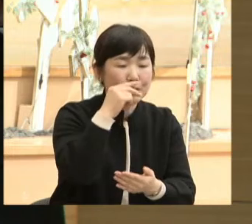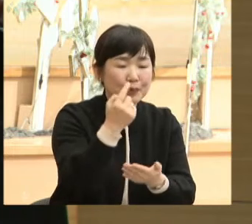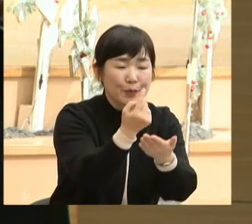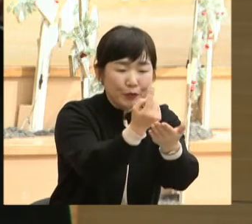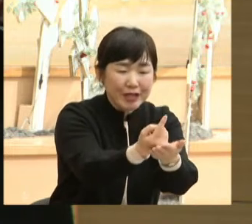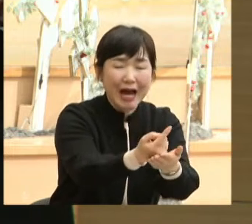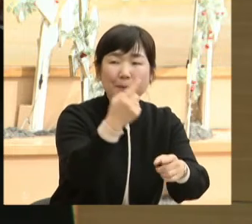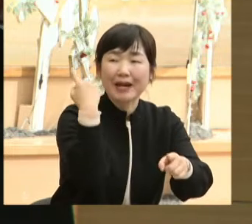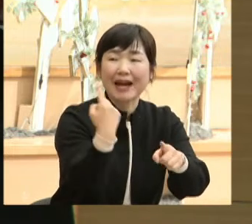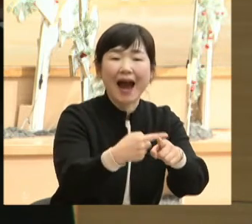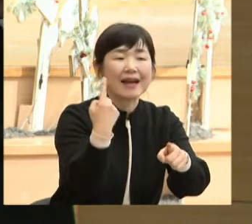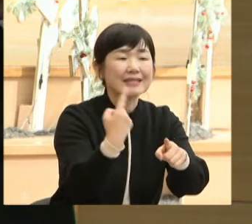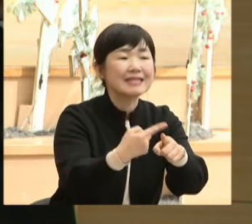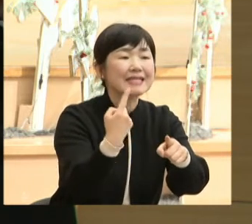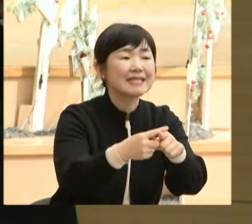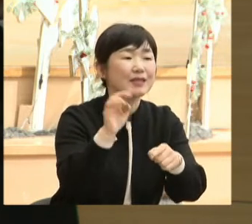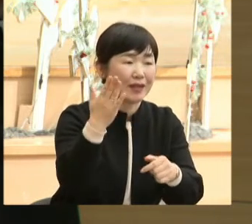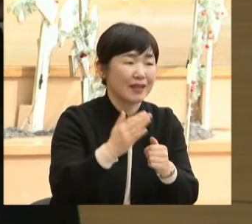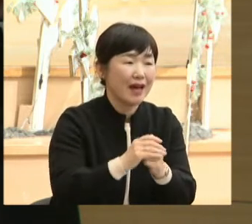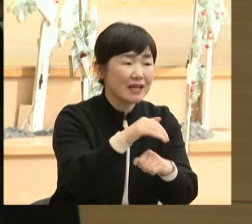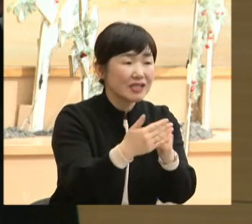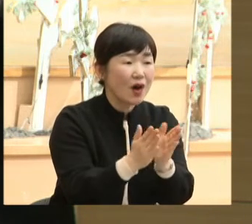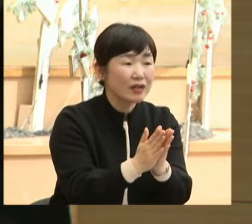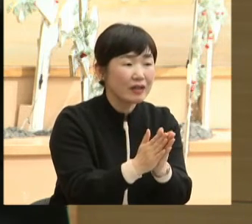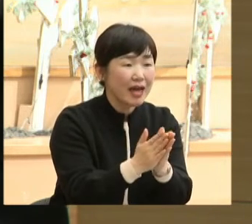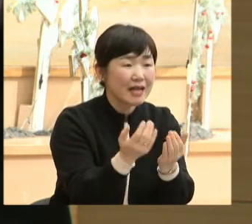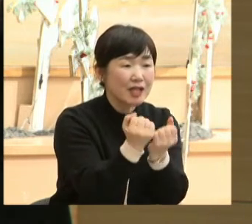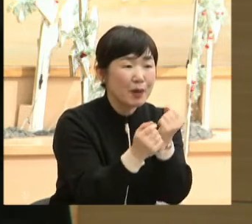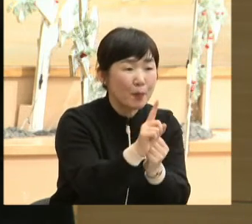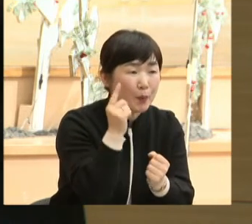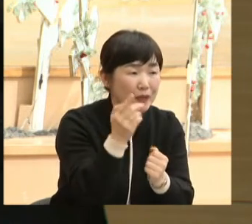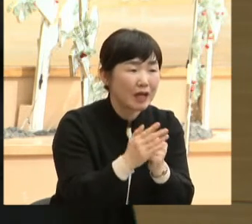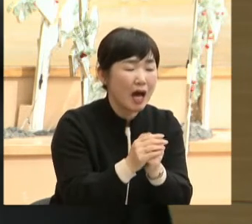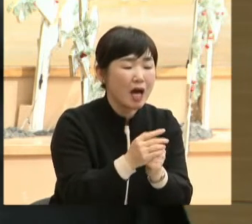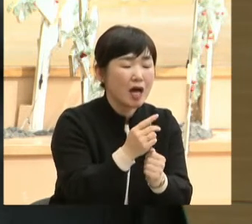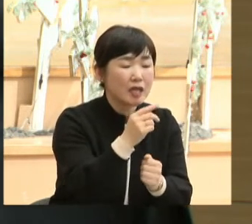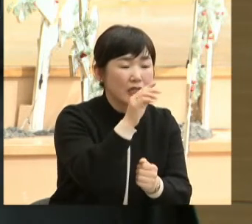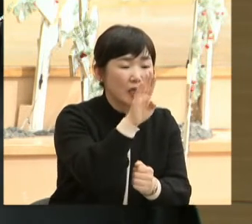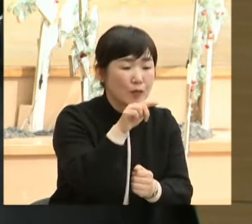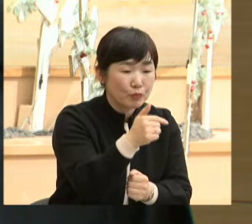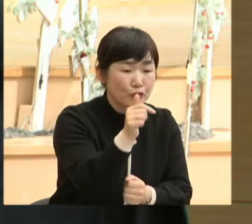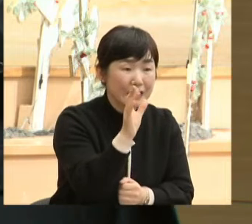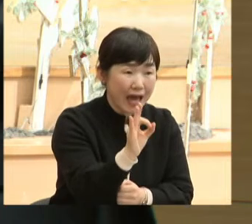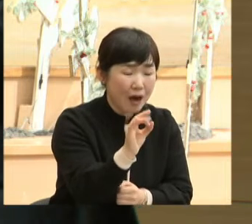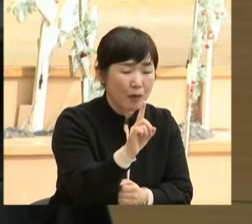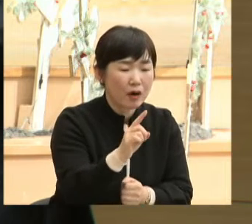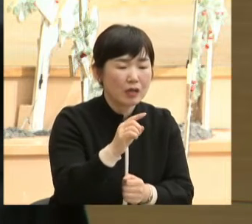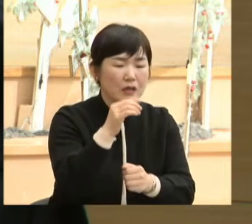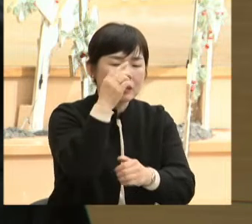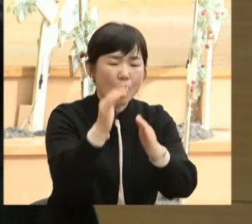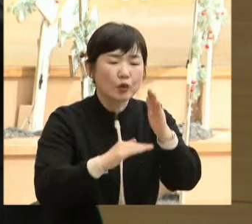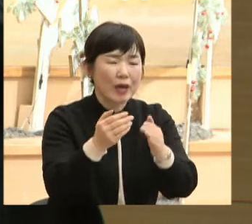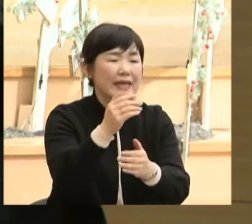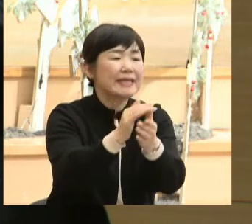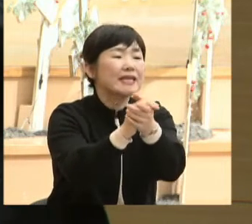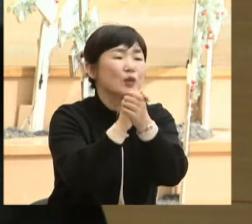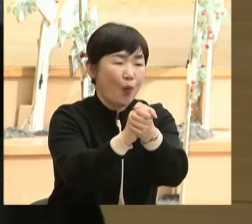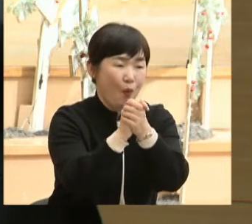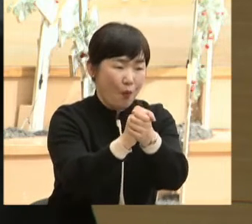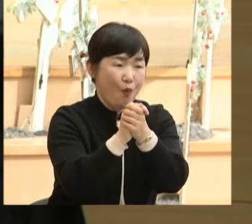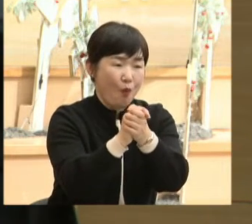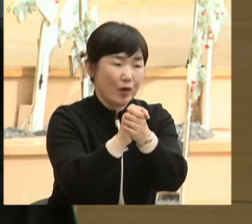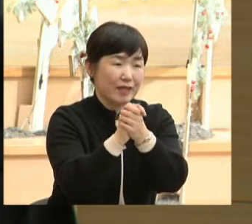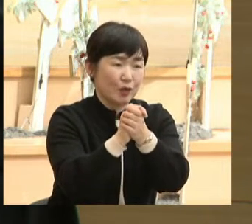성경이 분양을 모로이 한다고요 송도에 기도하고 이게 하는 거예요 계시록 읽어 볼까요 잘 있습니다